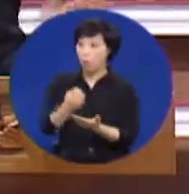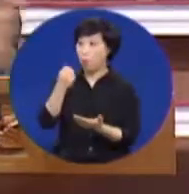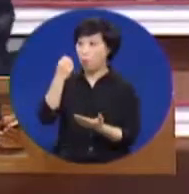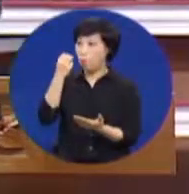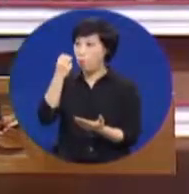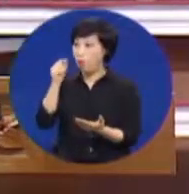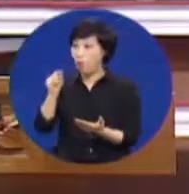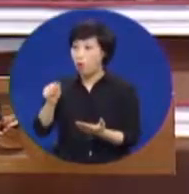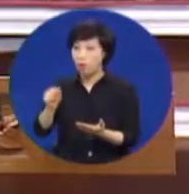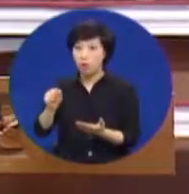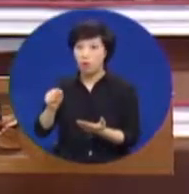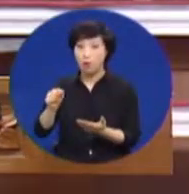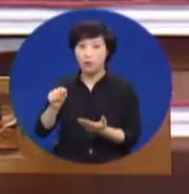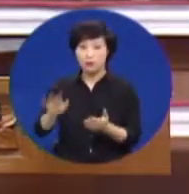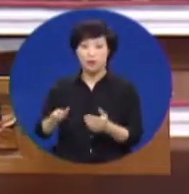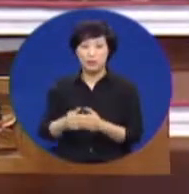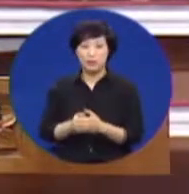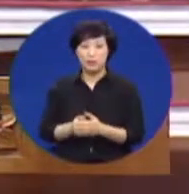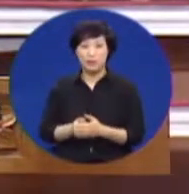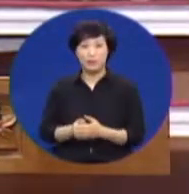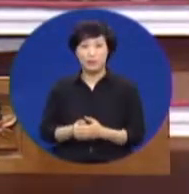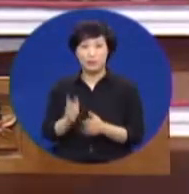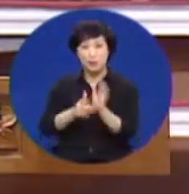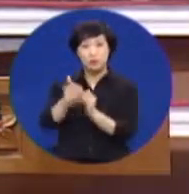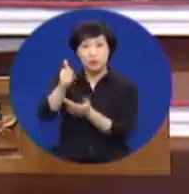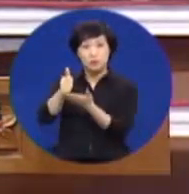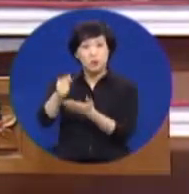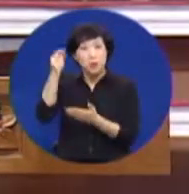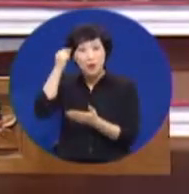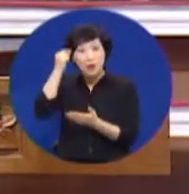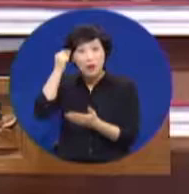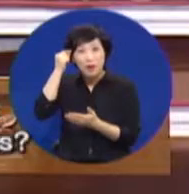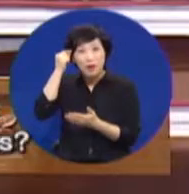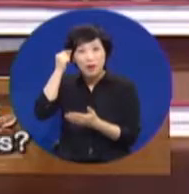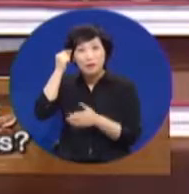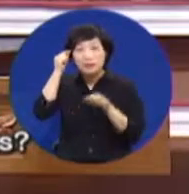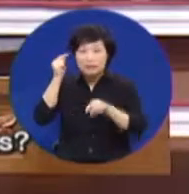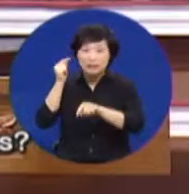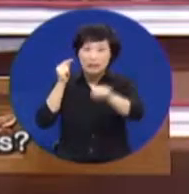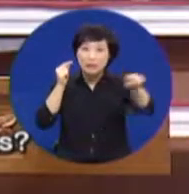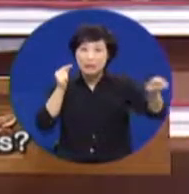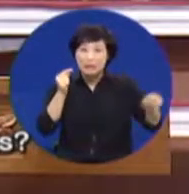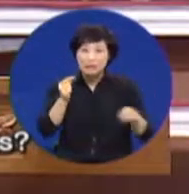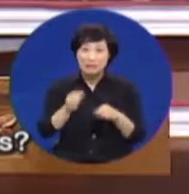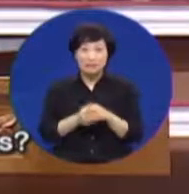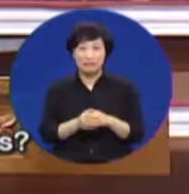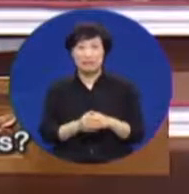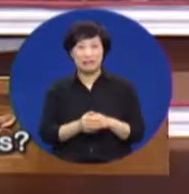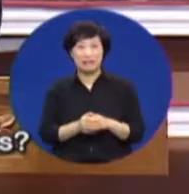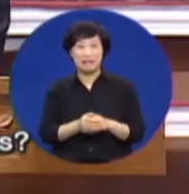보땜이 이런 저변에 있는 이런 사람들을 데리고 다니면서